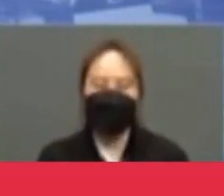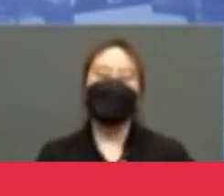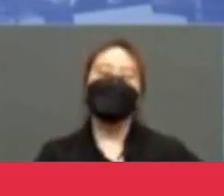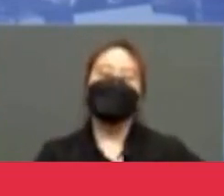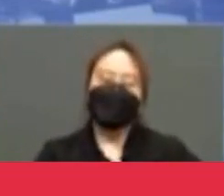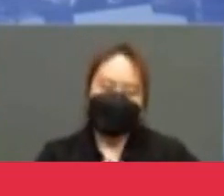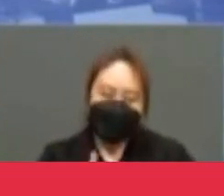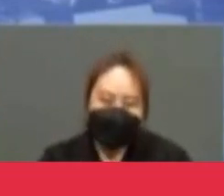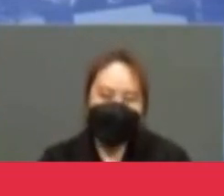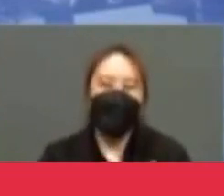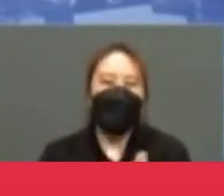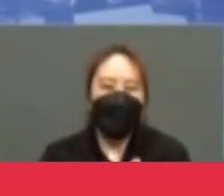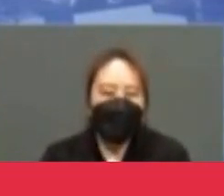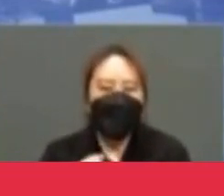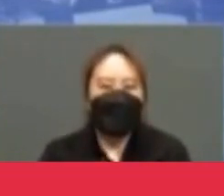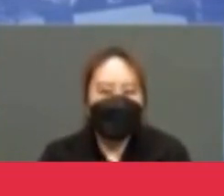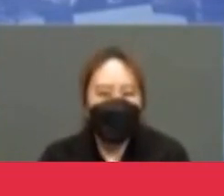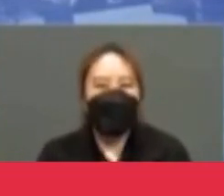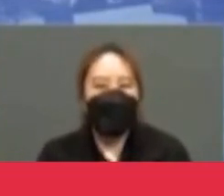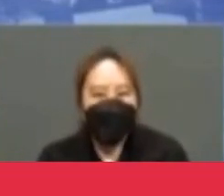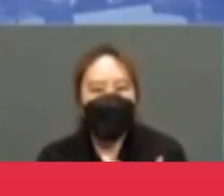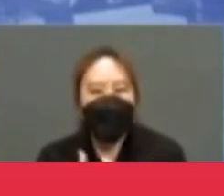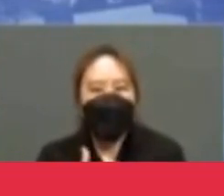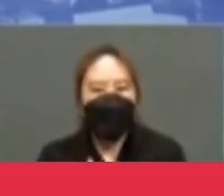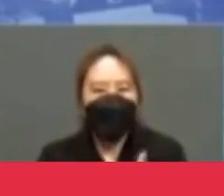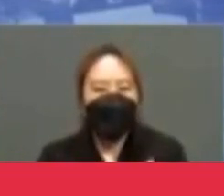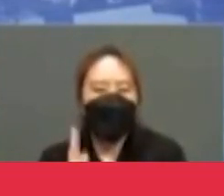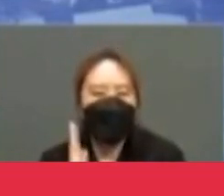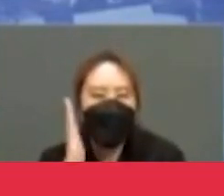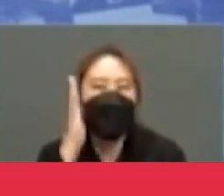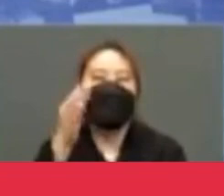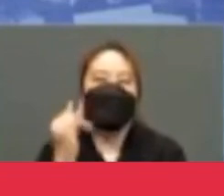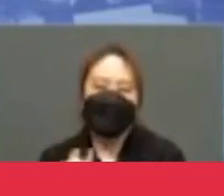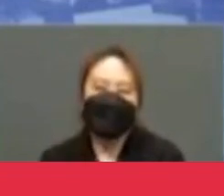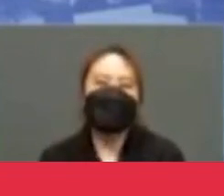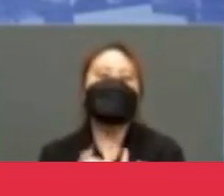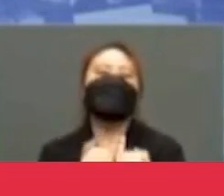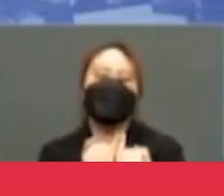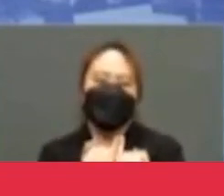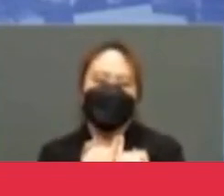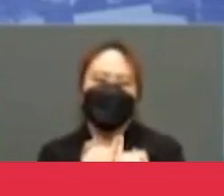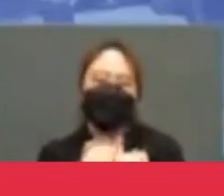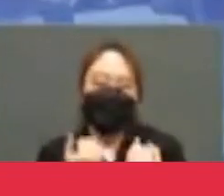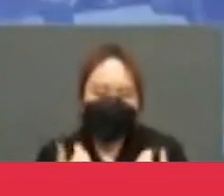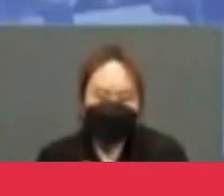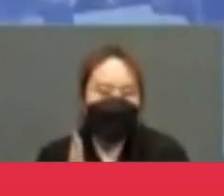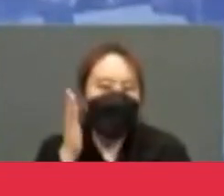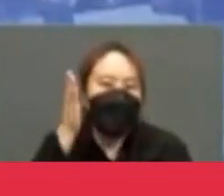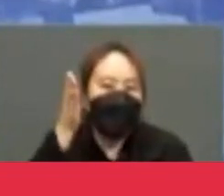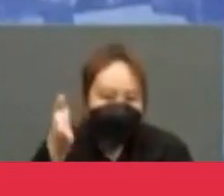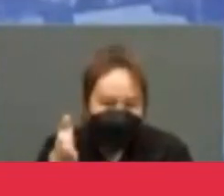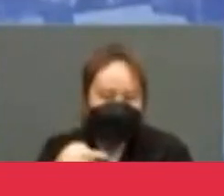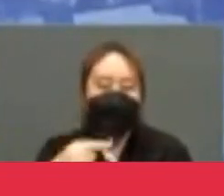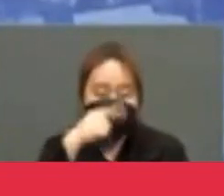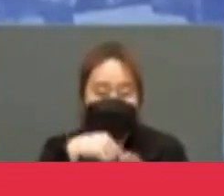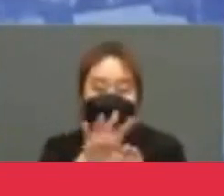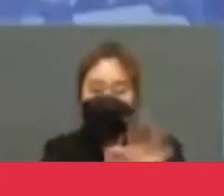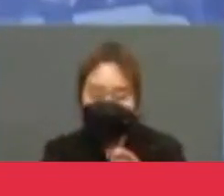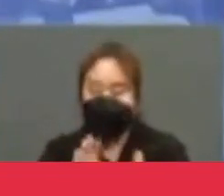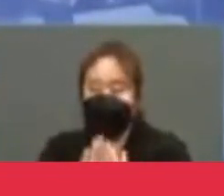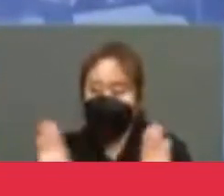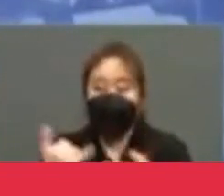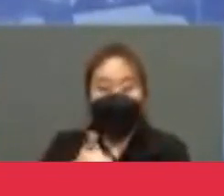64โพส 17300 24รายแบ่งเป็นกรุงเทพฯ 22.1เปอร์เซ็นต์ปริมณฑล